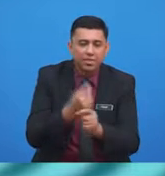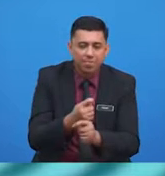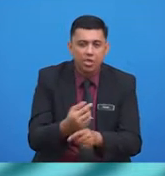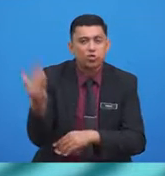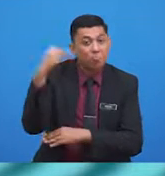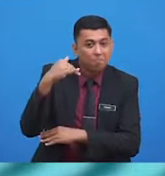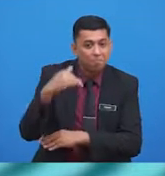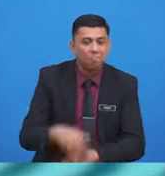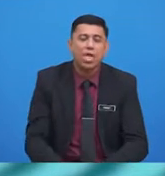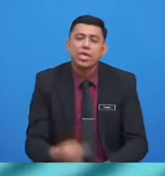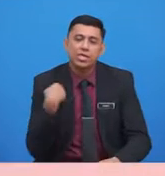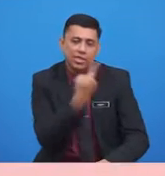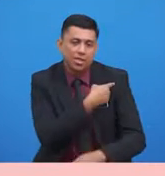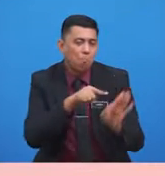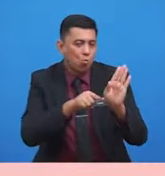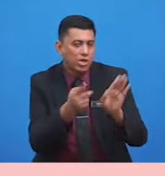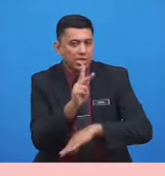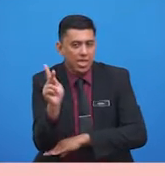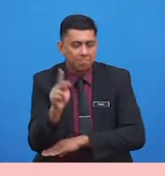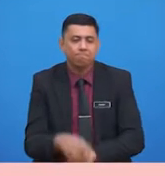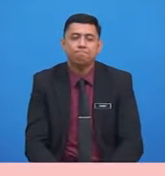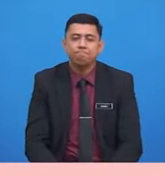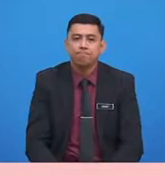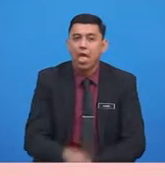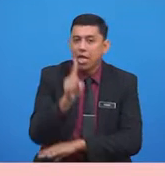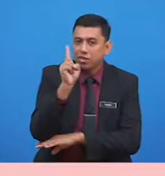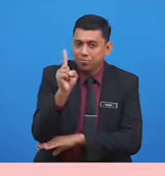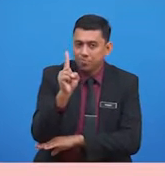Jom kita mula. Soalan 1.